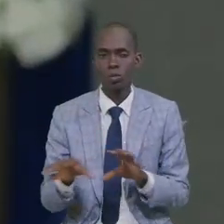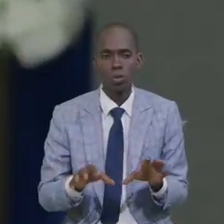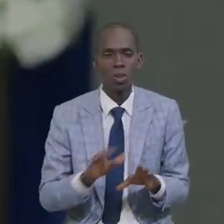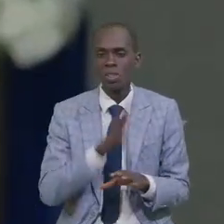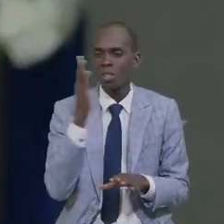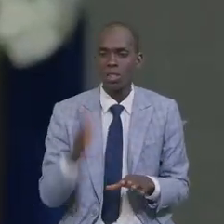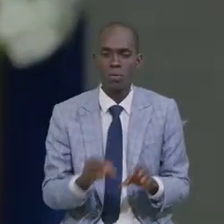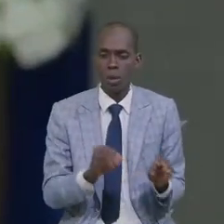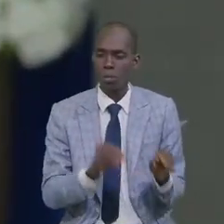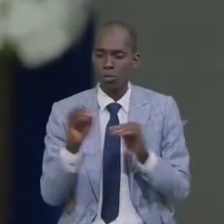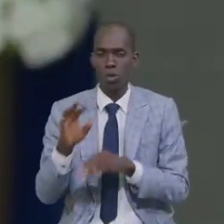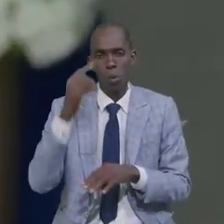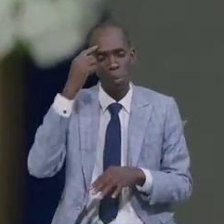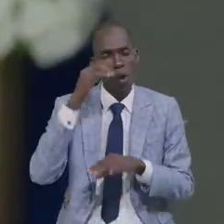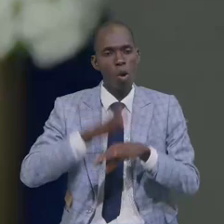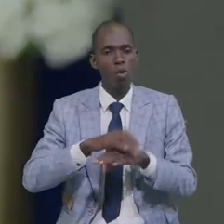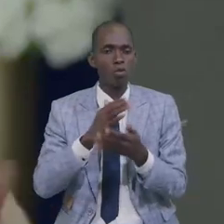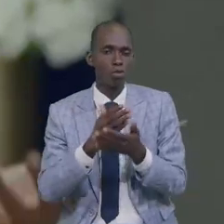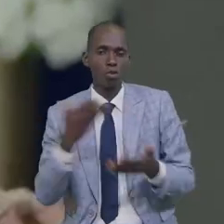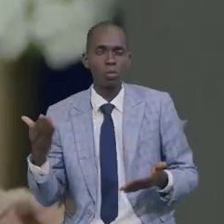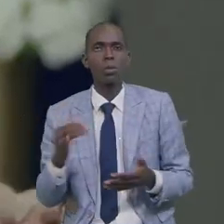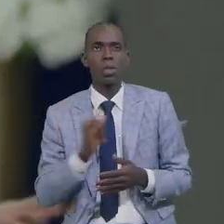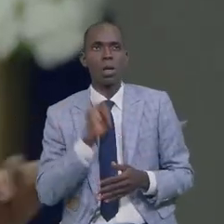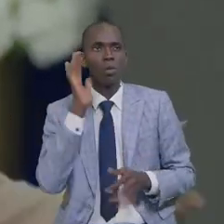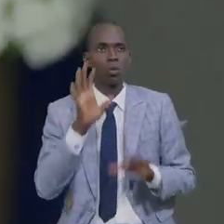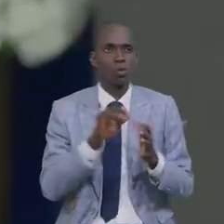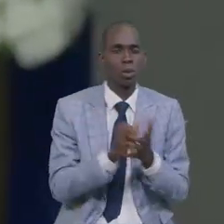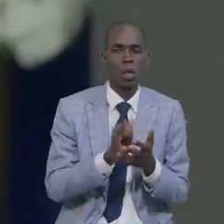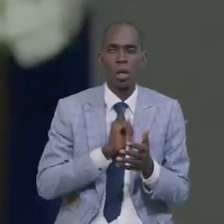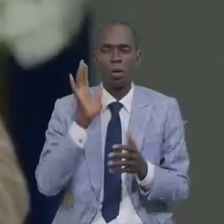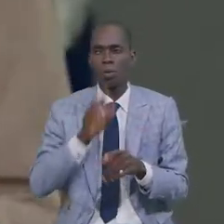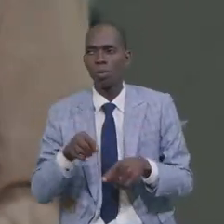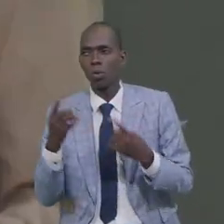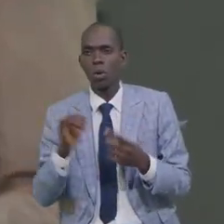ne fixe pas ta pensée sur quelque chose. Je ferai ceci, je ferai,